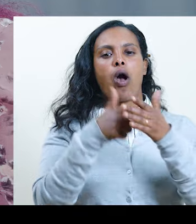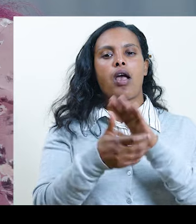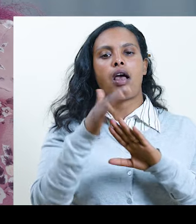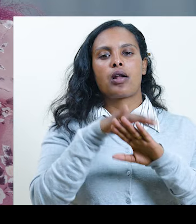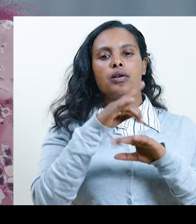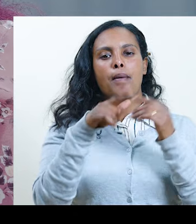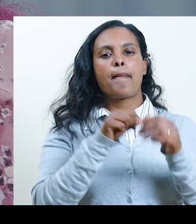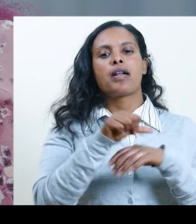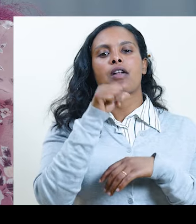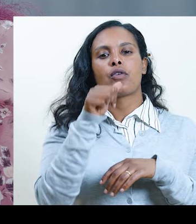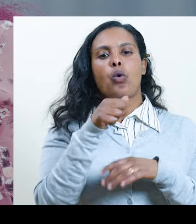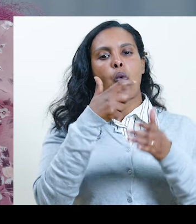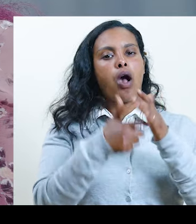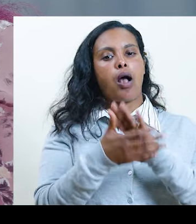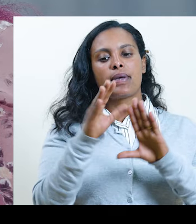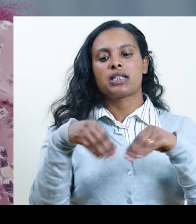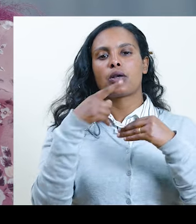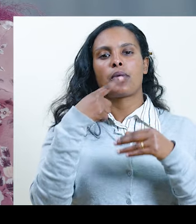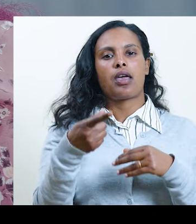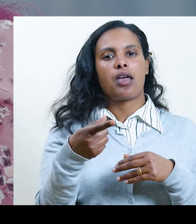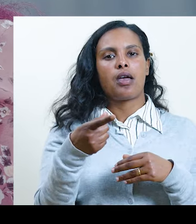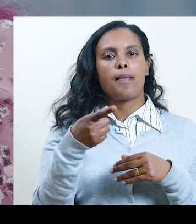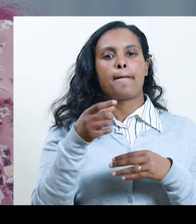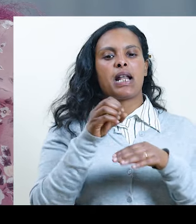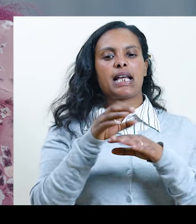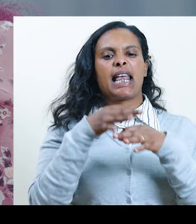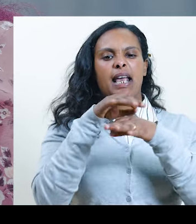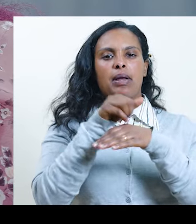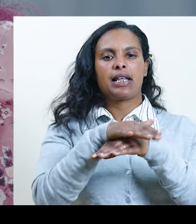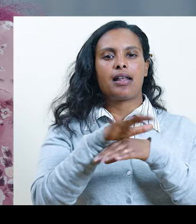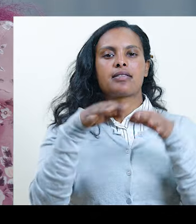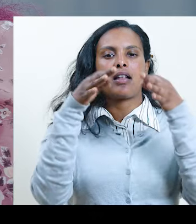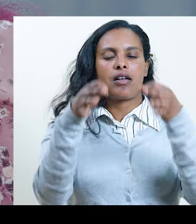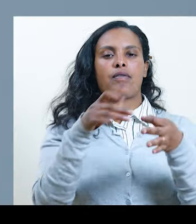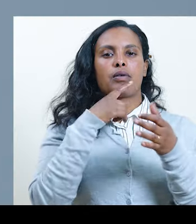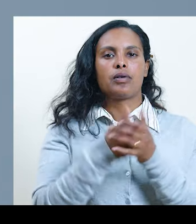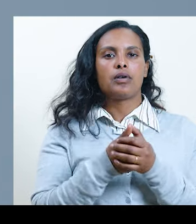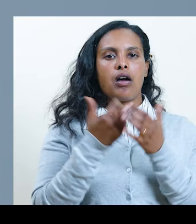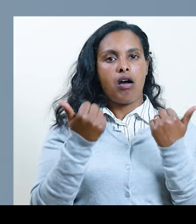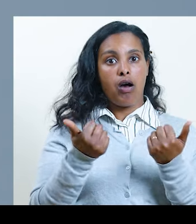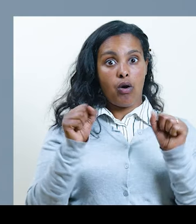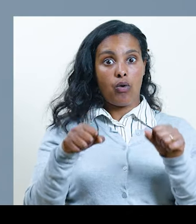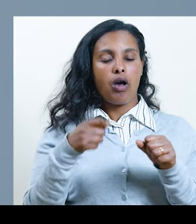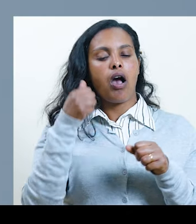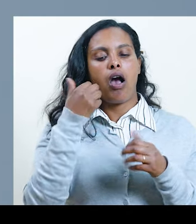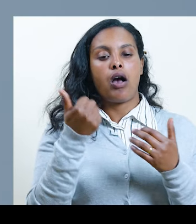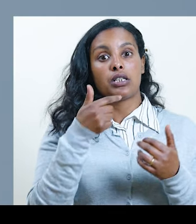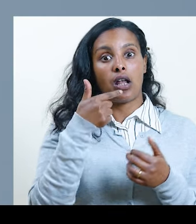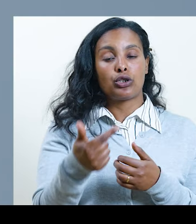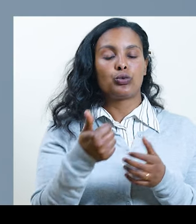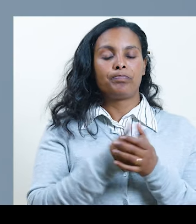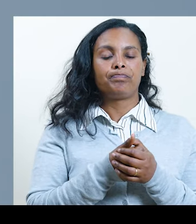ዋጋ ያለው ነገር ስለሆነ ባናልፈው ዋጋ ብንሰጠው ቢሄ መልክቴ ማስተላለፍ ፈልጋለሁ አዎ ሜሉ